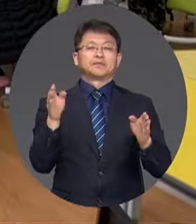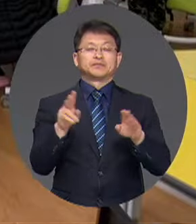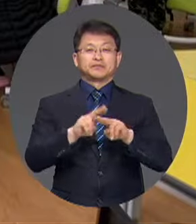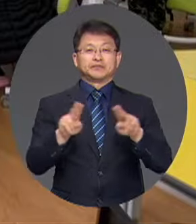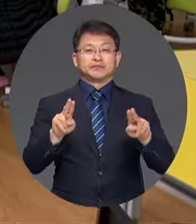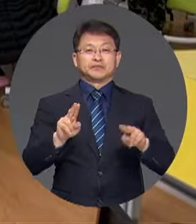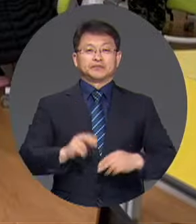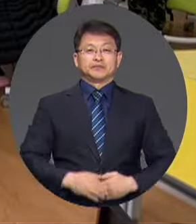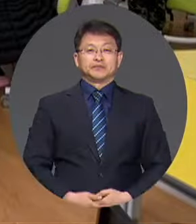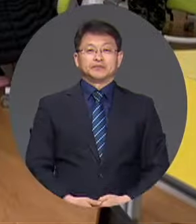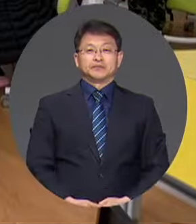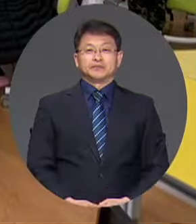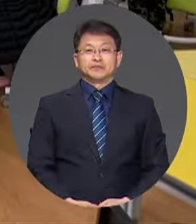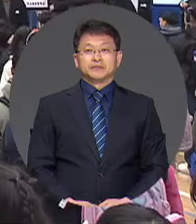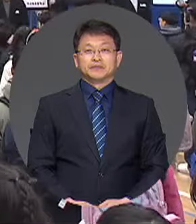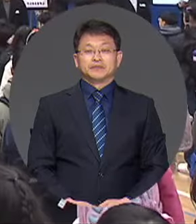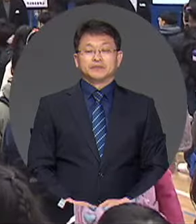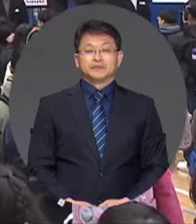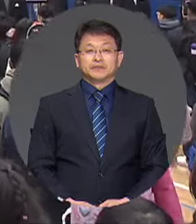기자가 취재했습니다.